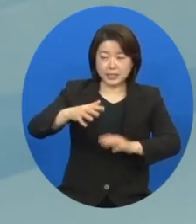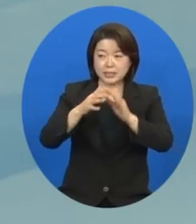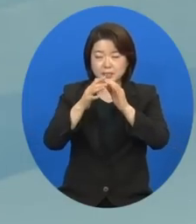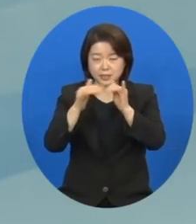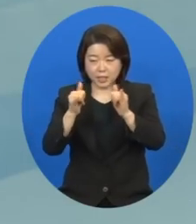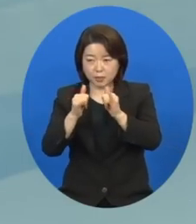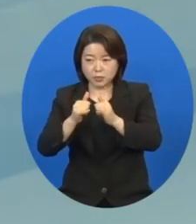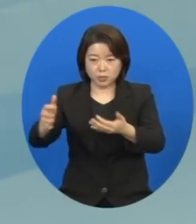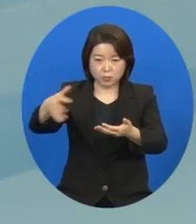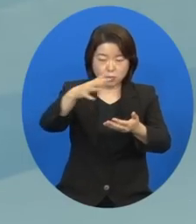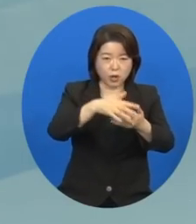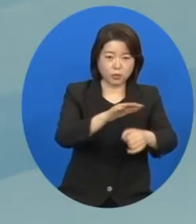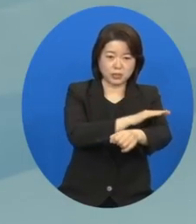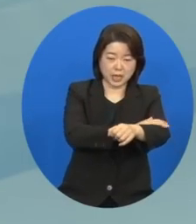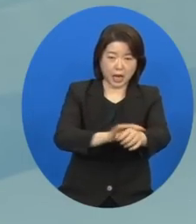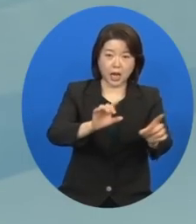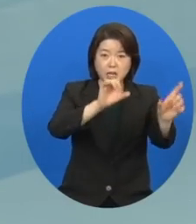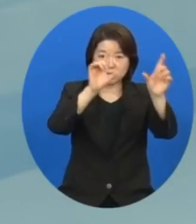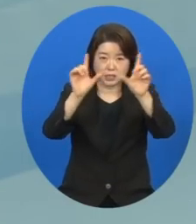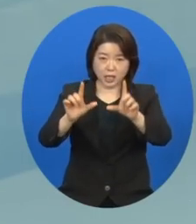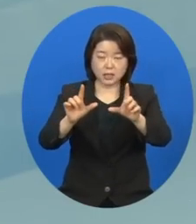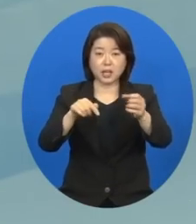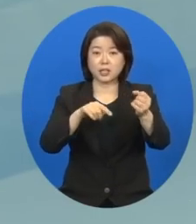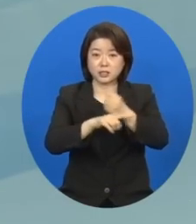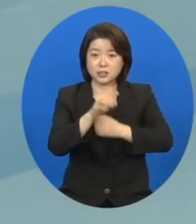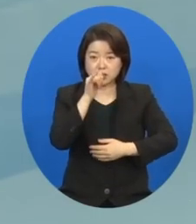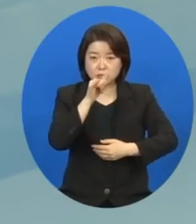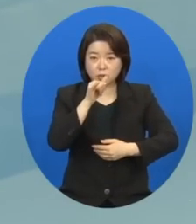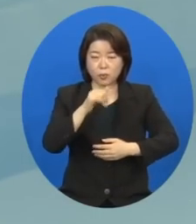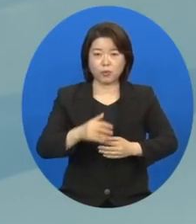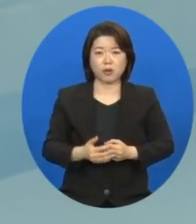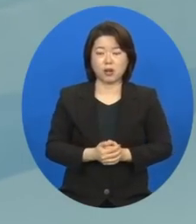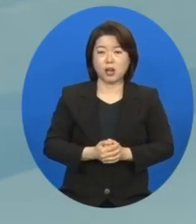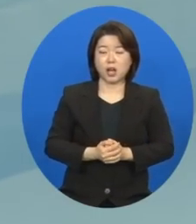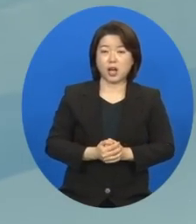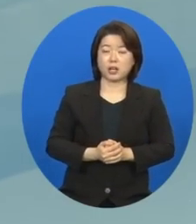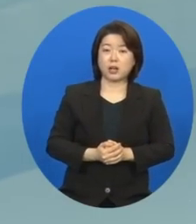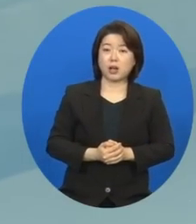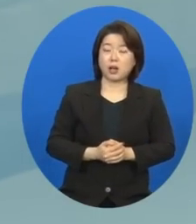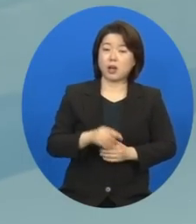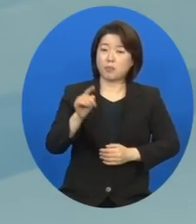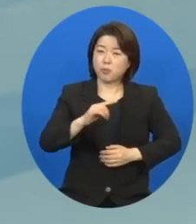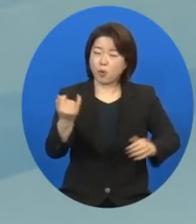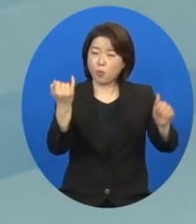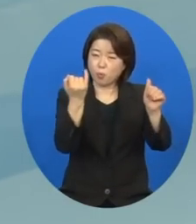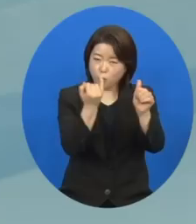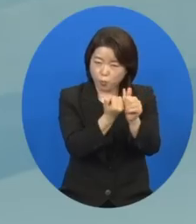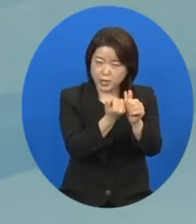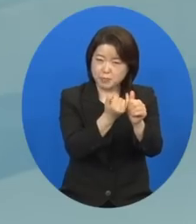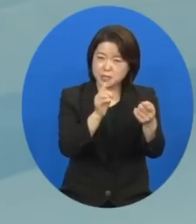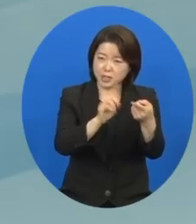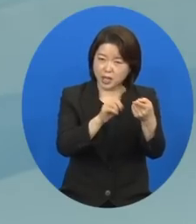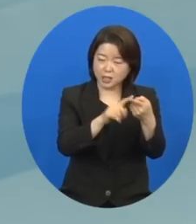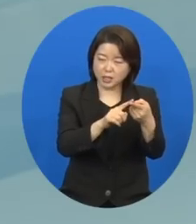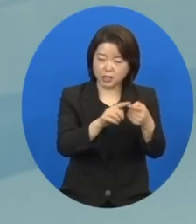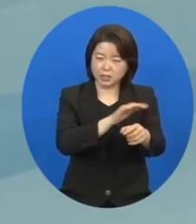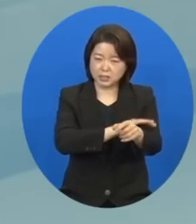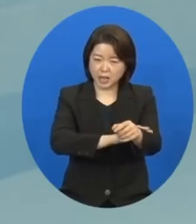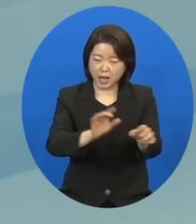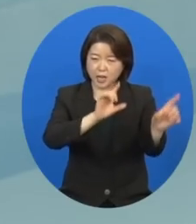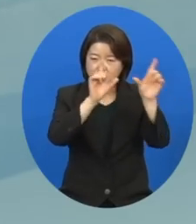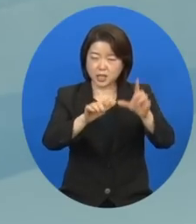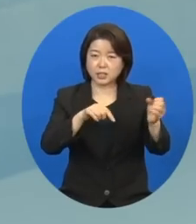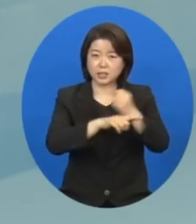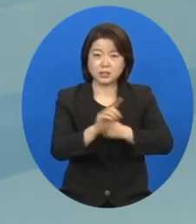그겁니다. 잘 산다는 것, On Living Well이라는 제목인데요. 거기에 보면 잘 산다는 게 뭐냐, 이제 여러